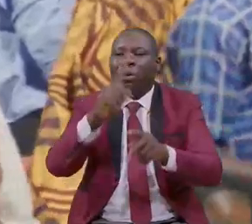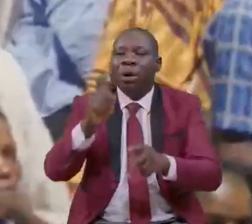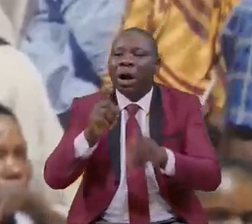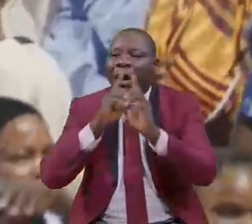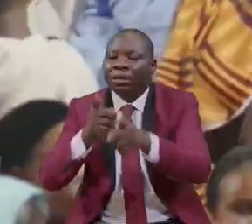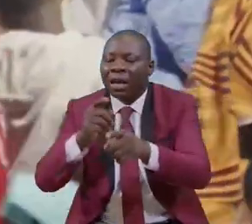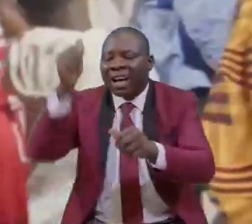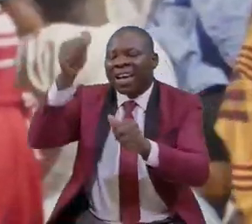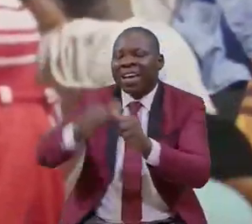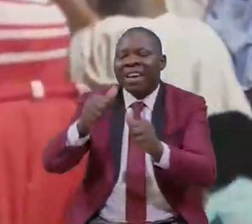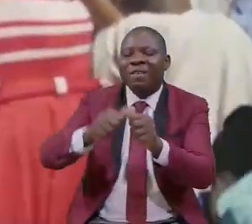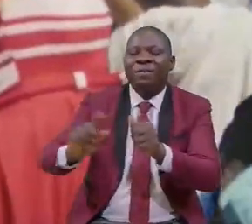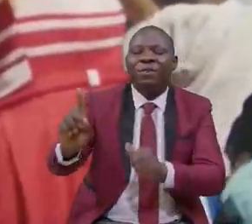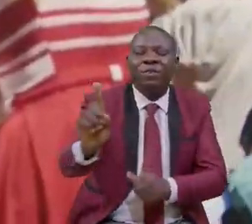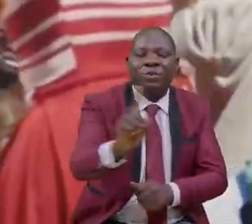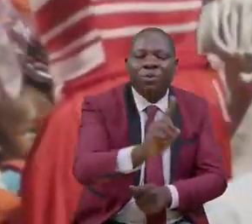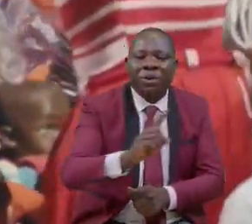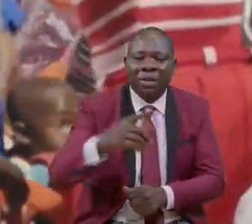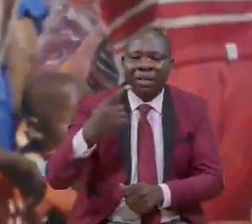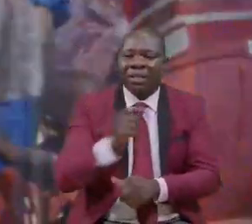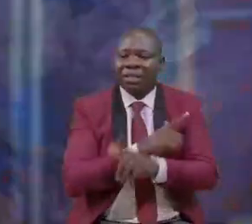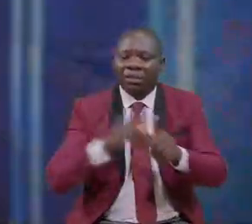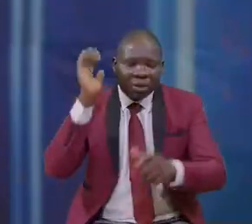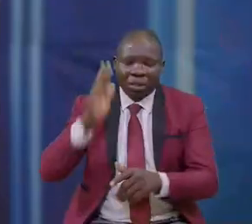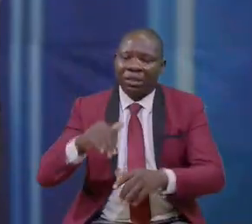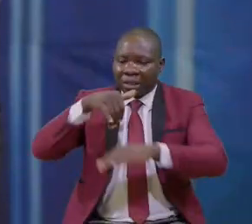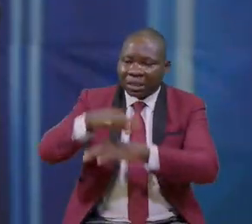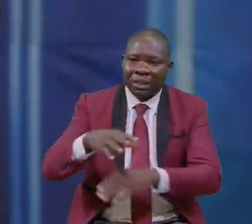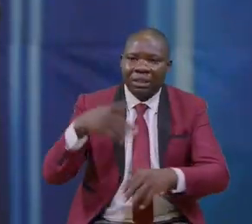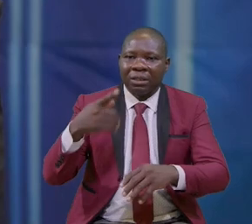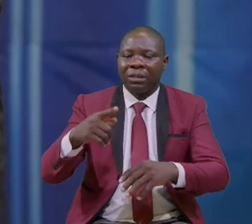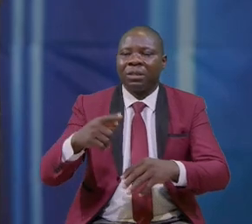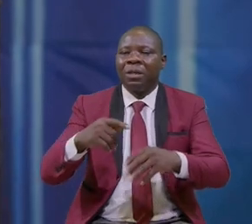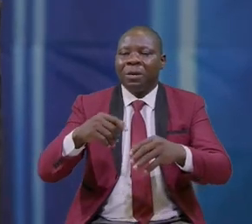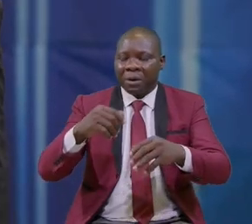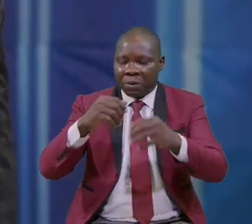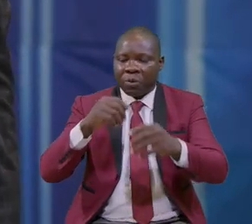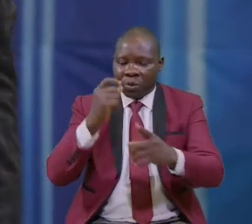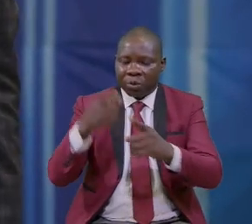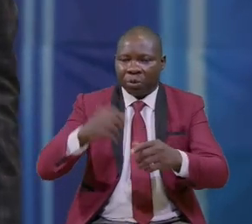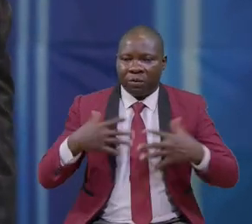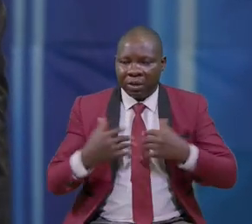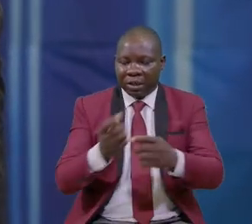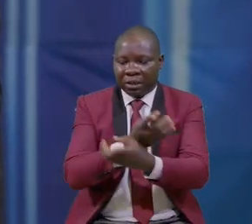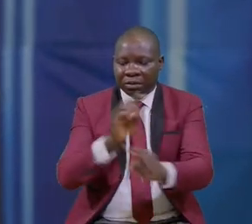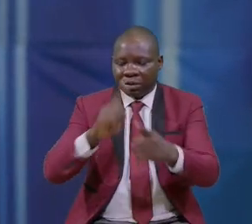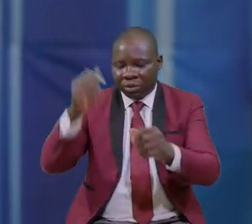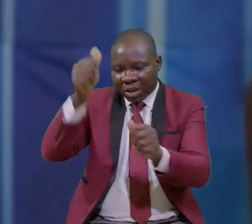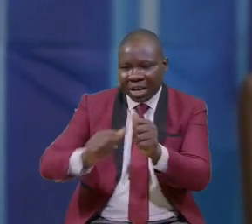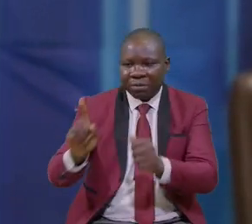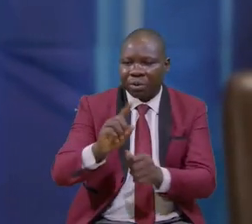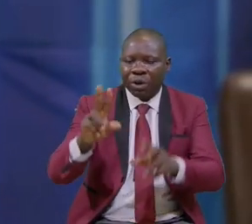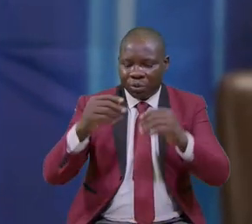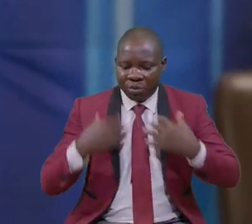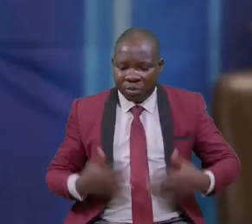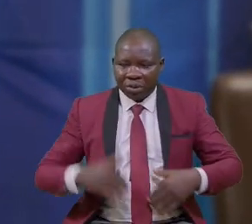Le Seigneur va servir le repas de guérison, de délivrance à tout le monde. Personne ne va